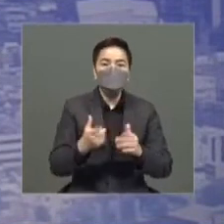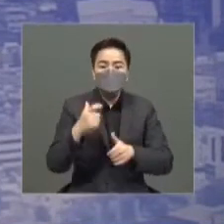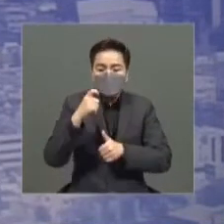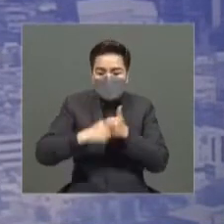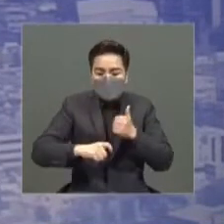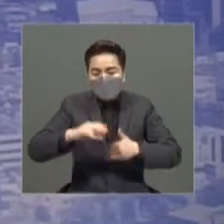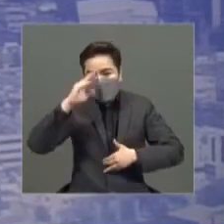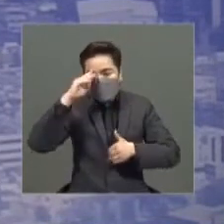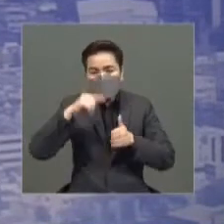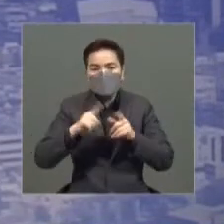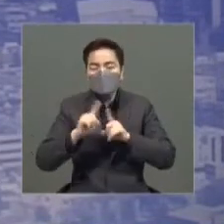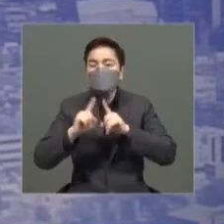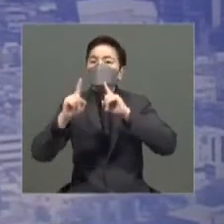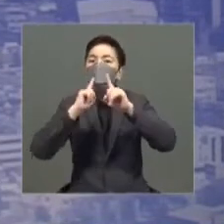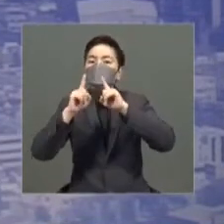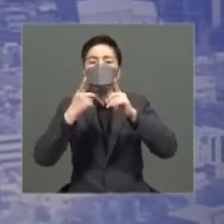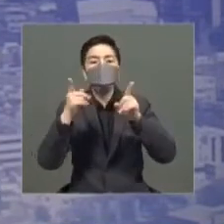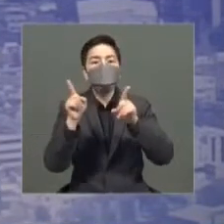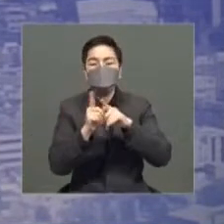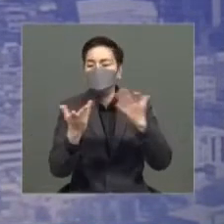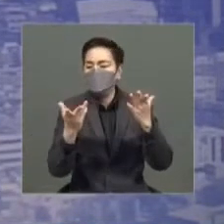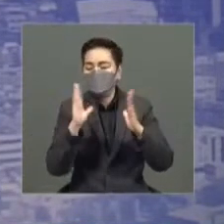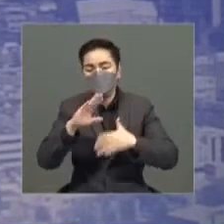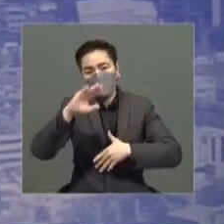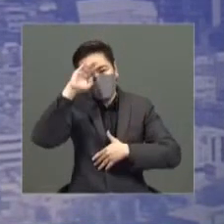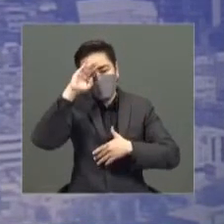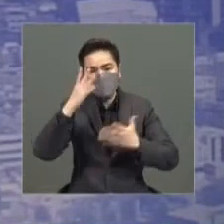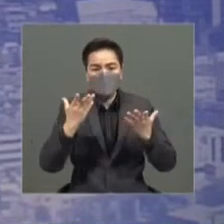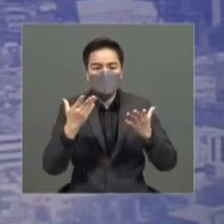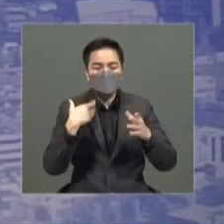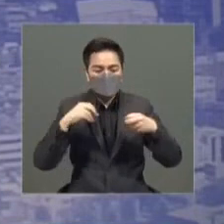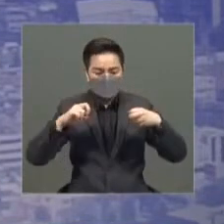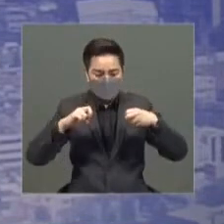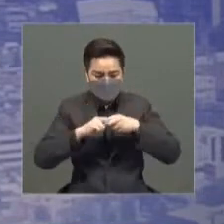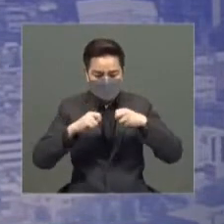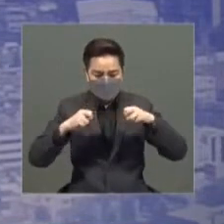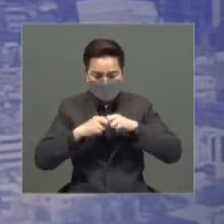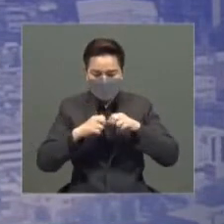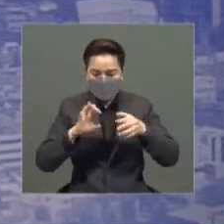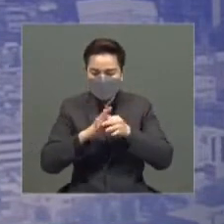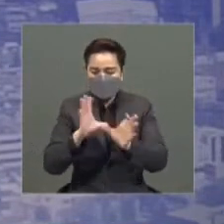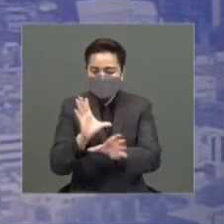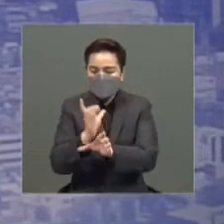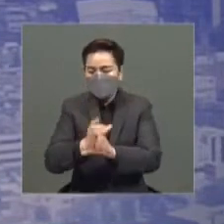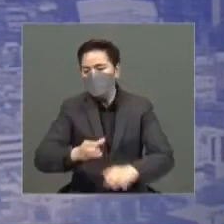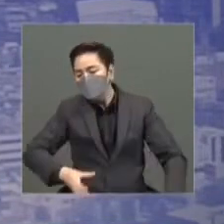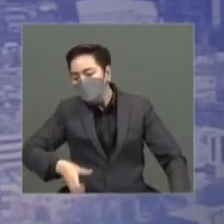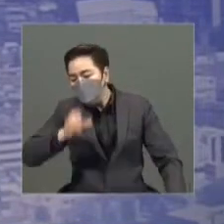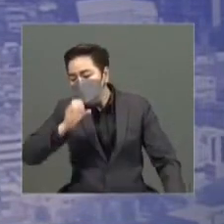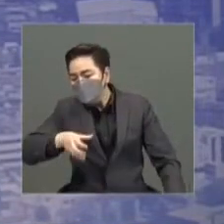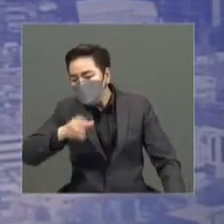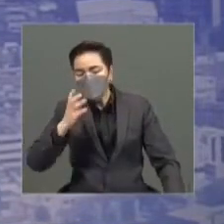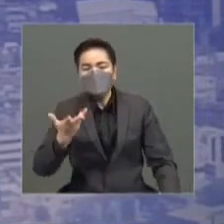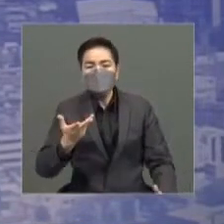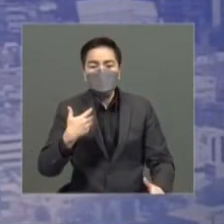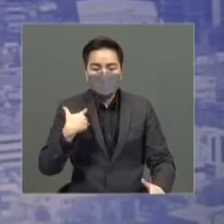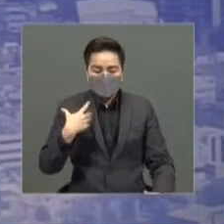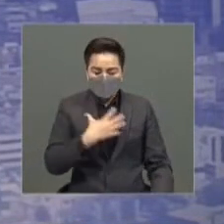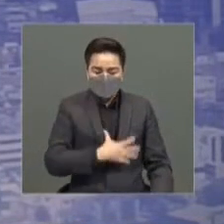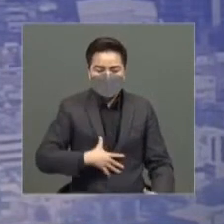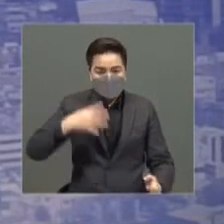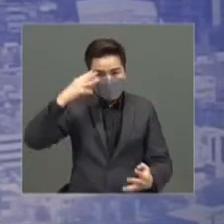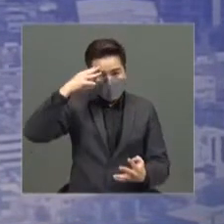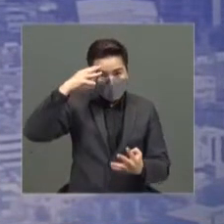ของผู้ป่วยที่มีการพูดคุยด้วยนะคะเช่นผู้ป่วยอาจจะมีปัญหาในเรื่องของการดื่มแอลกอฮอล์มีปัญหาทางสุขภา